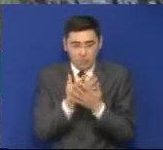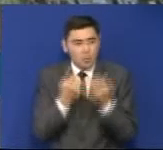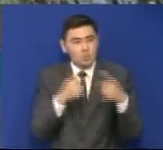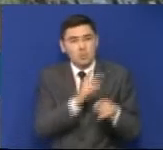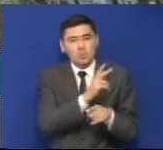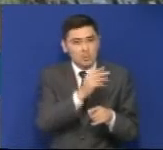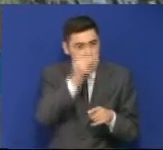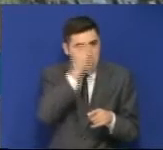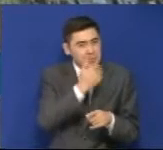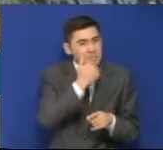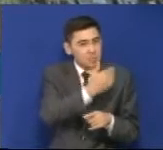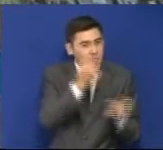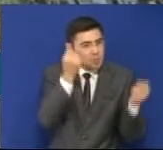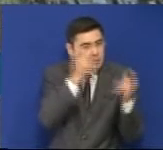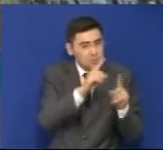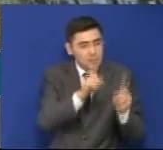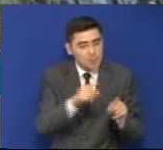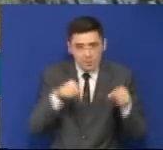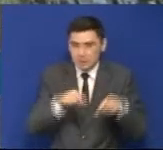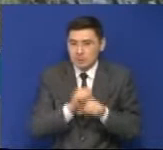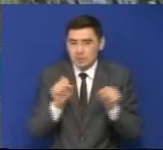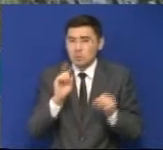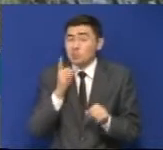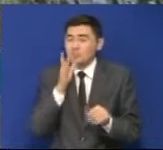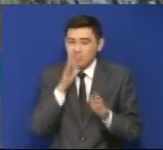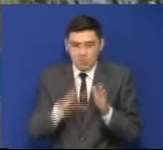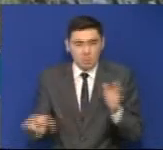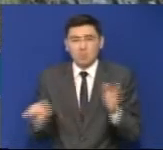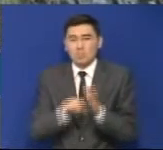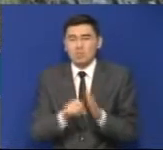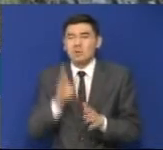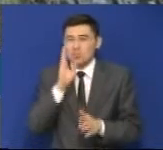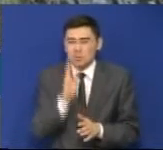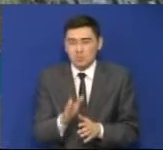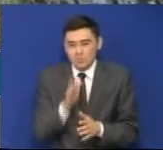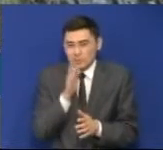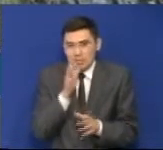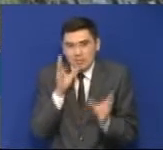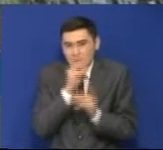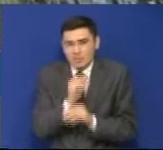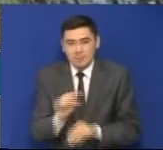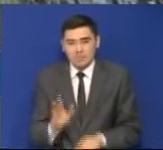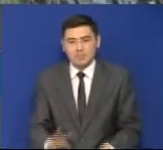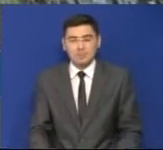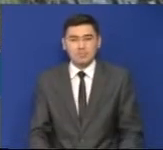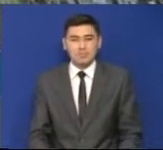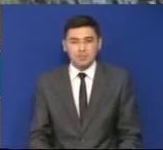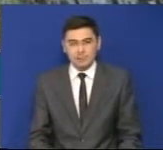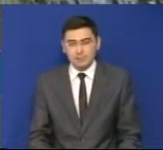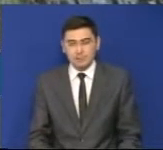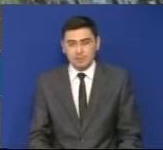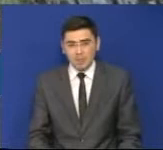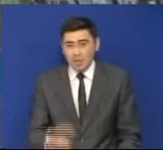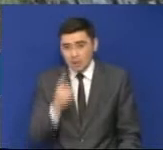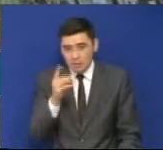ақылдасу, немесе сұрап алу, немесе жауабын алу деген сияқты мүмкіндіктер берілмейді. Өйткені